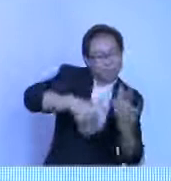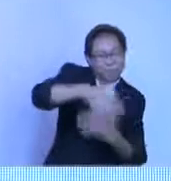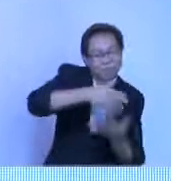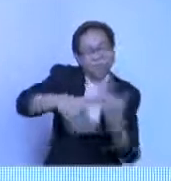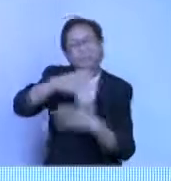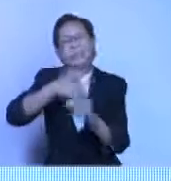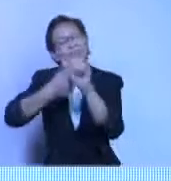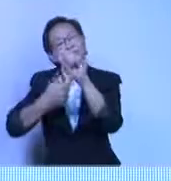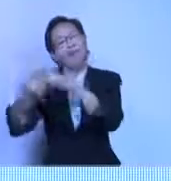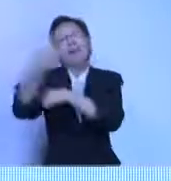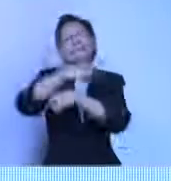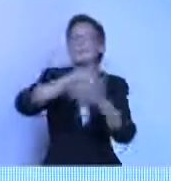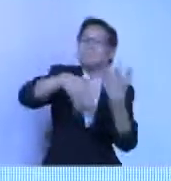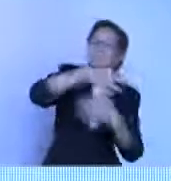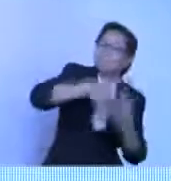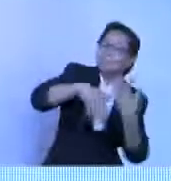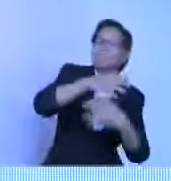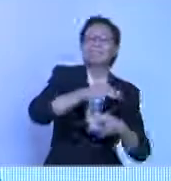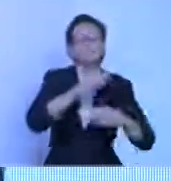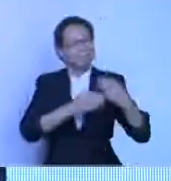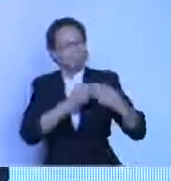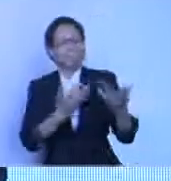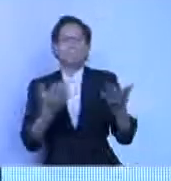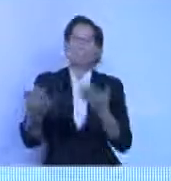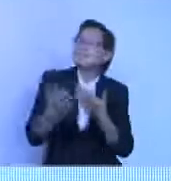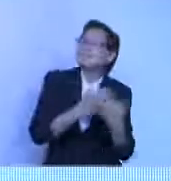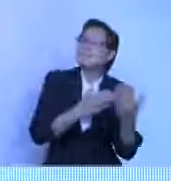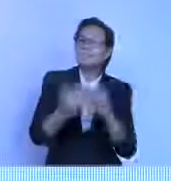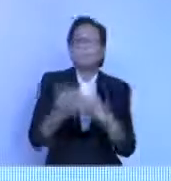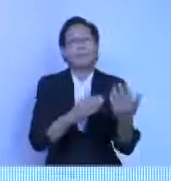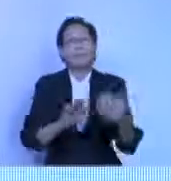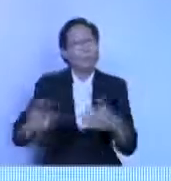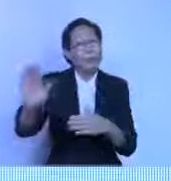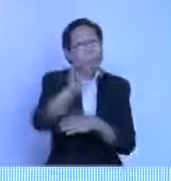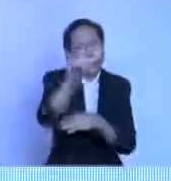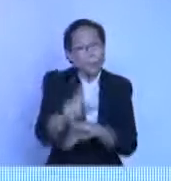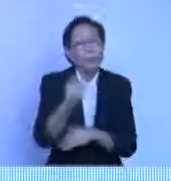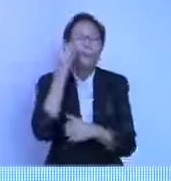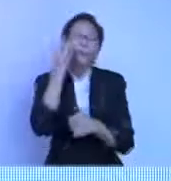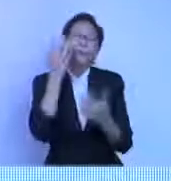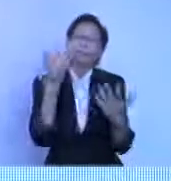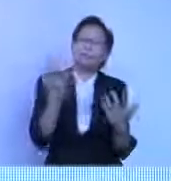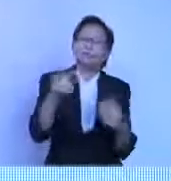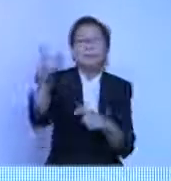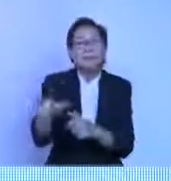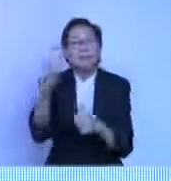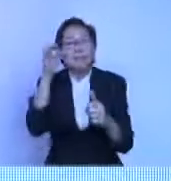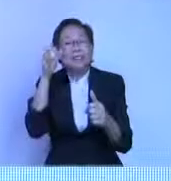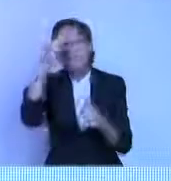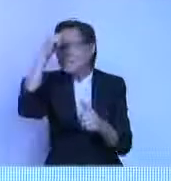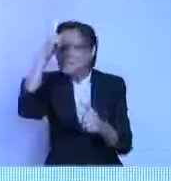sehari-hari tidak rela Smada anda adalah seorang Melayu Cina